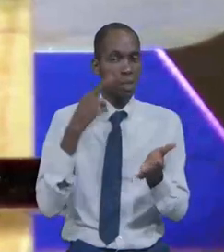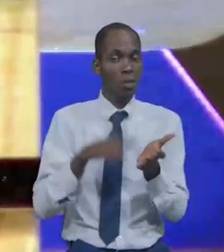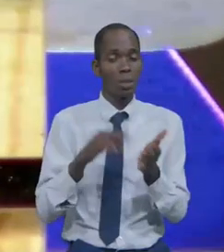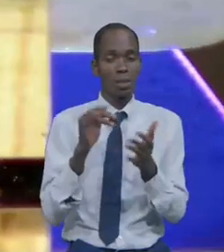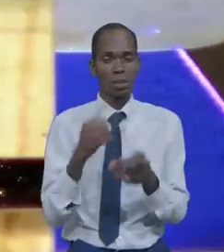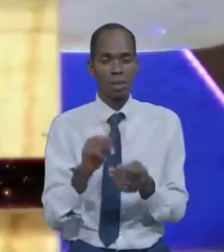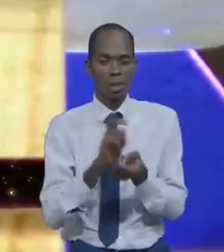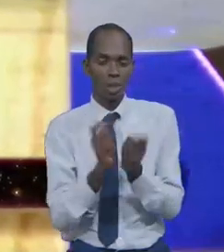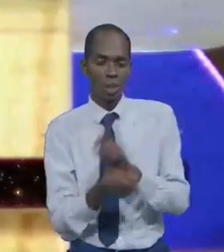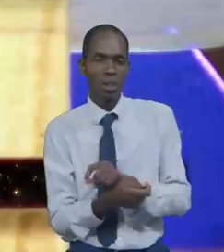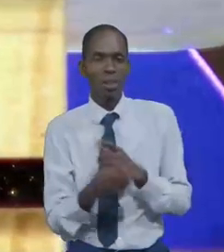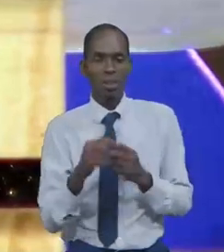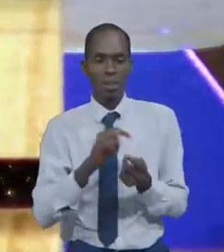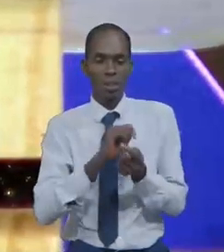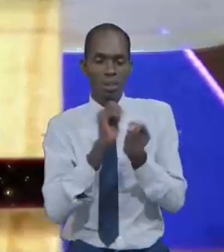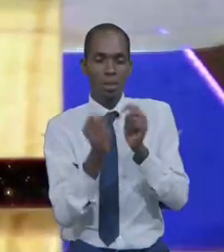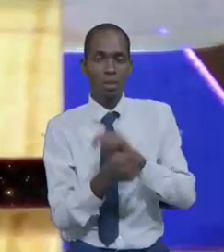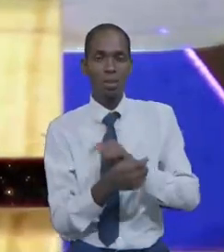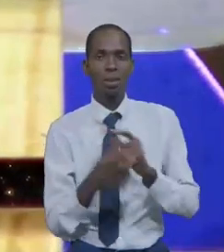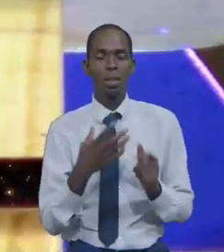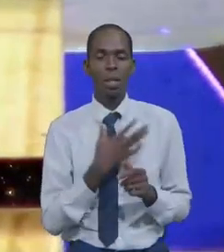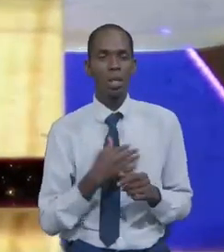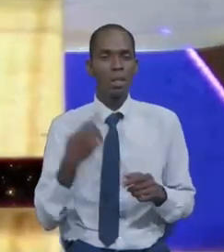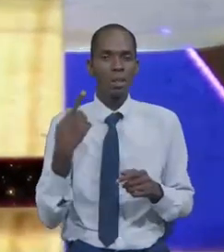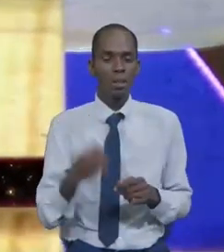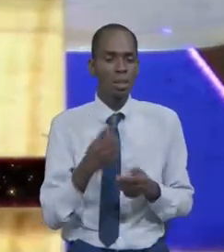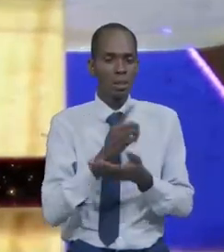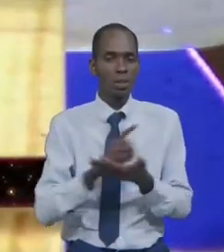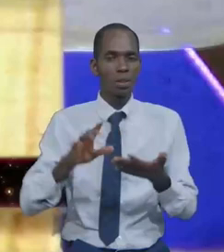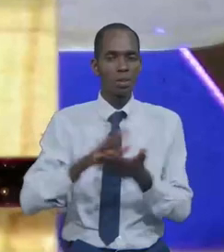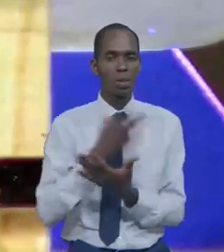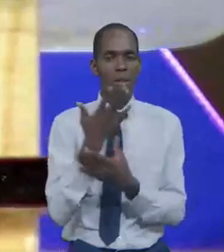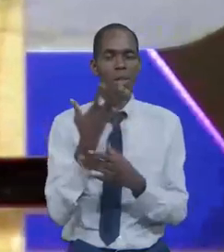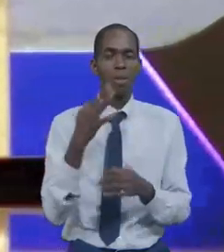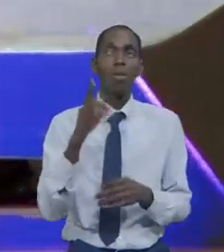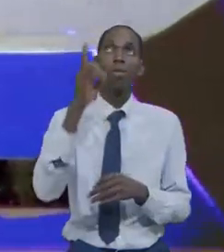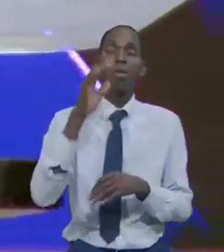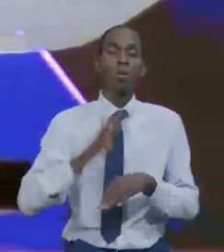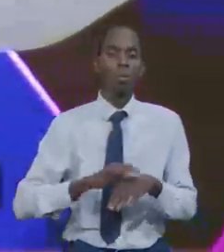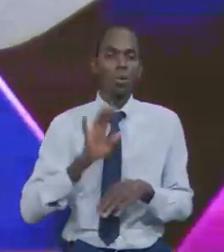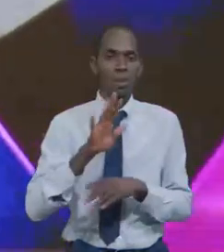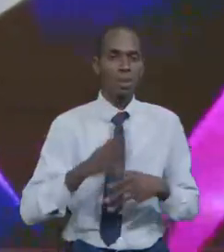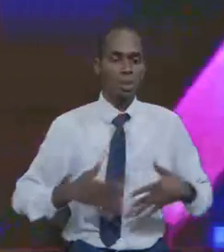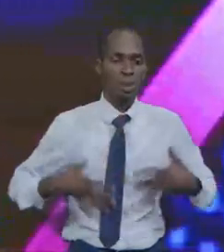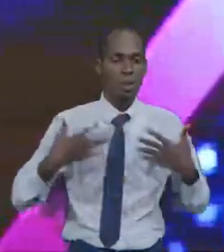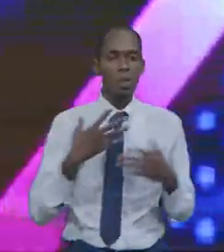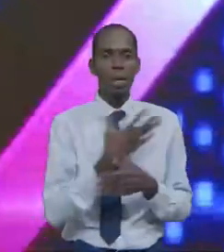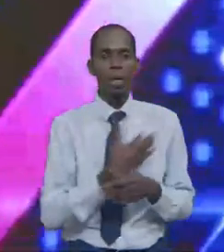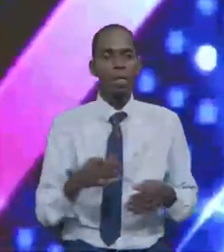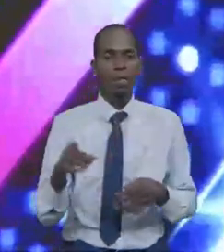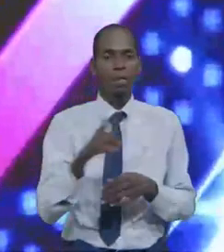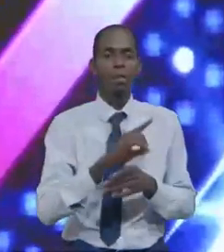changement, la transformation et la main surnaturelle de Dieu sur sa vie. Et ils ont